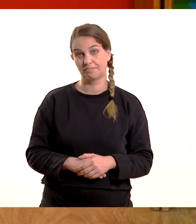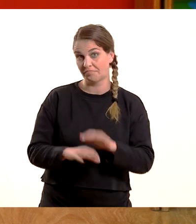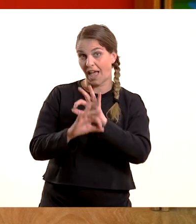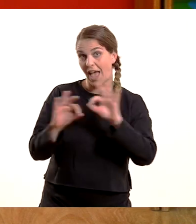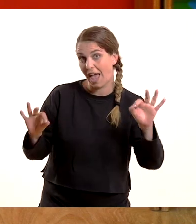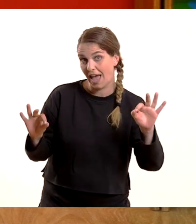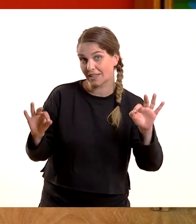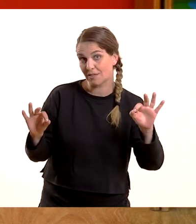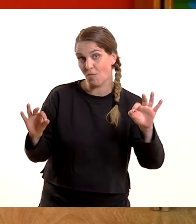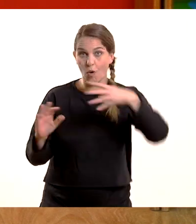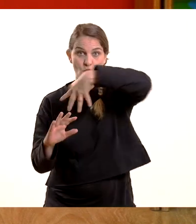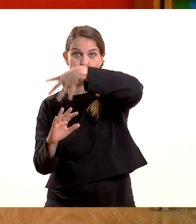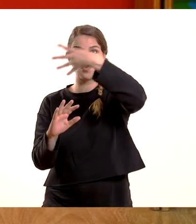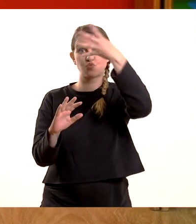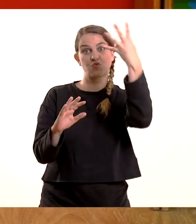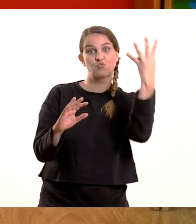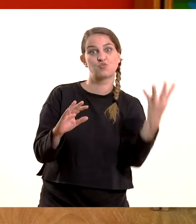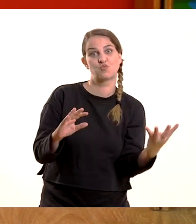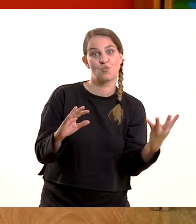Έτοιμο το ουράνιο τόξο μας.